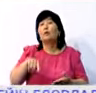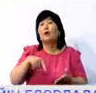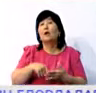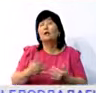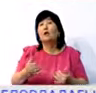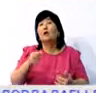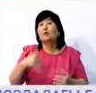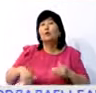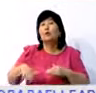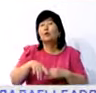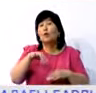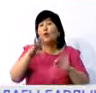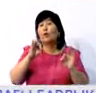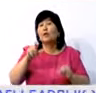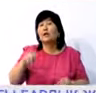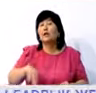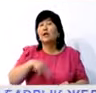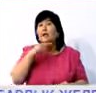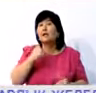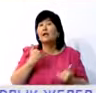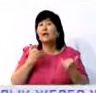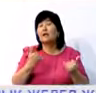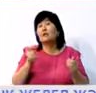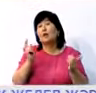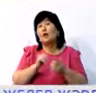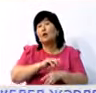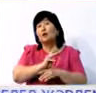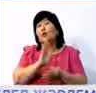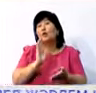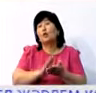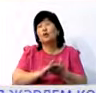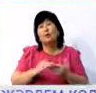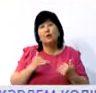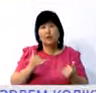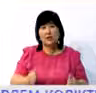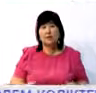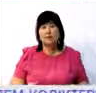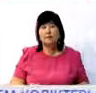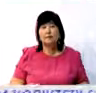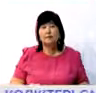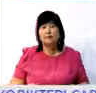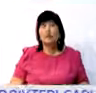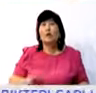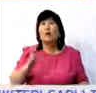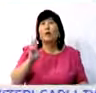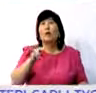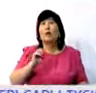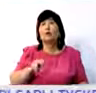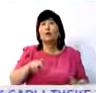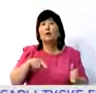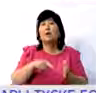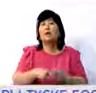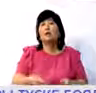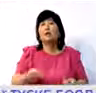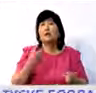Болу тұрғындары өнер иелерін ыстық ықыласпен қарсы алып, зор қошемет көрсетті. Болу қаласы Түркияның екі ірі